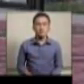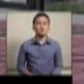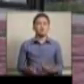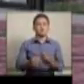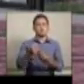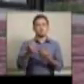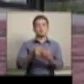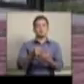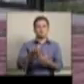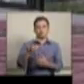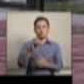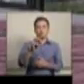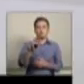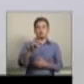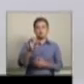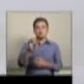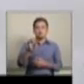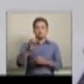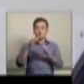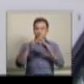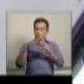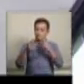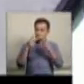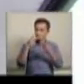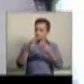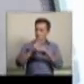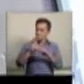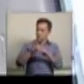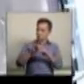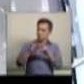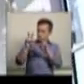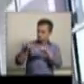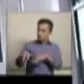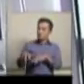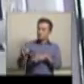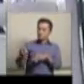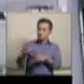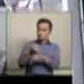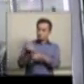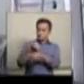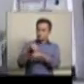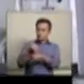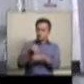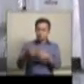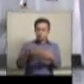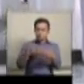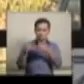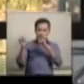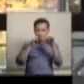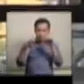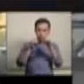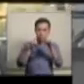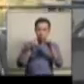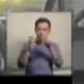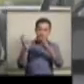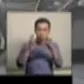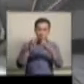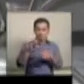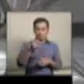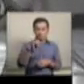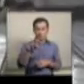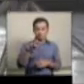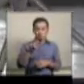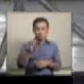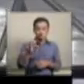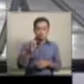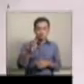Simpleng konkretong bahay sa unang tingin, pero wag ismulin. Hindi raw kasi ito matitibag ng malayo landang lakas ng hangin o kahit magnitude